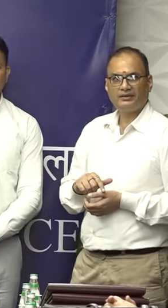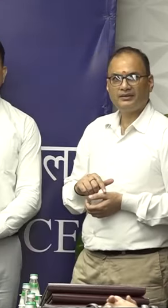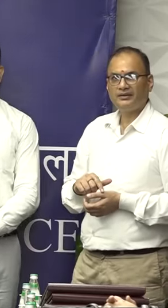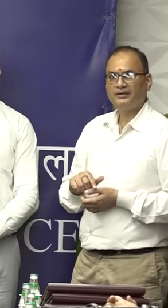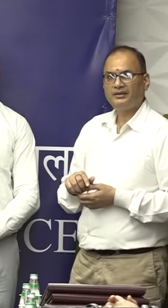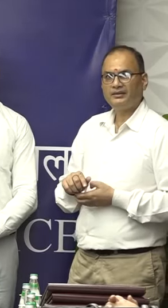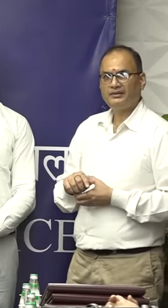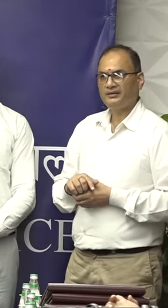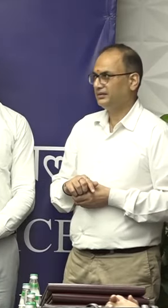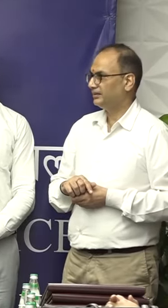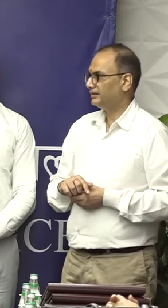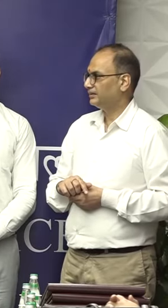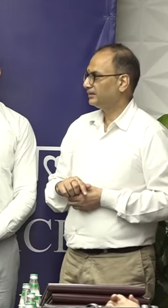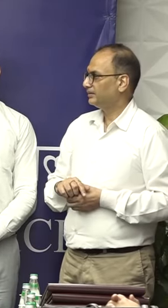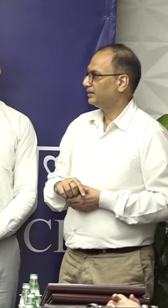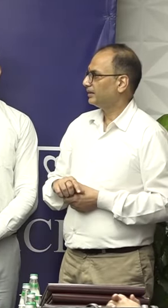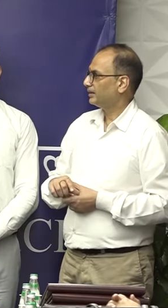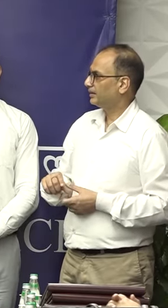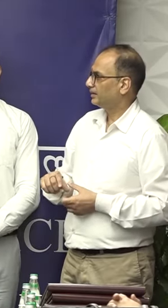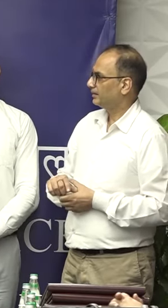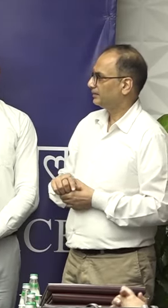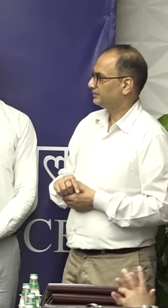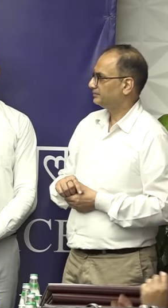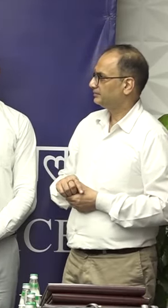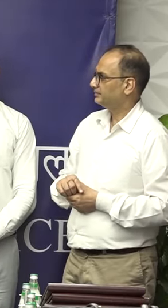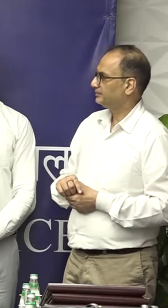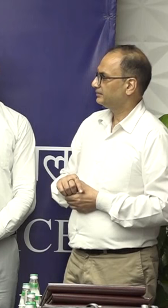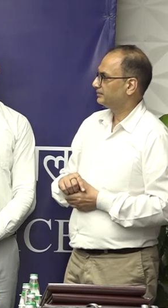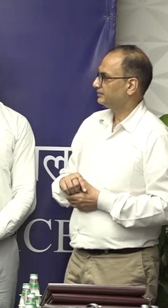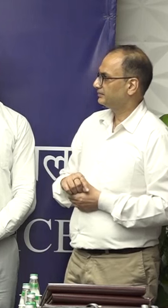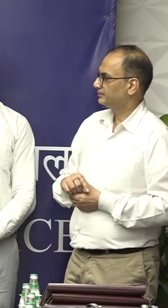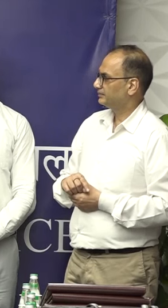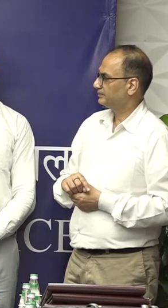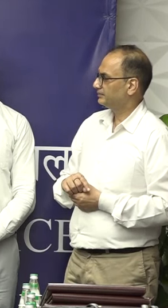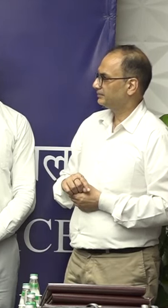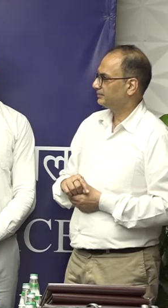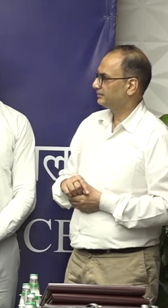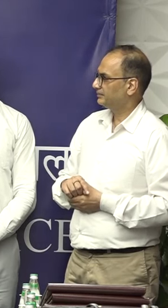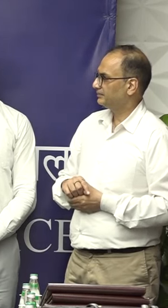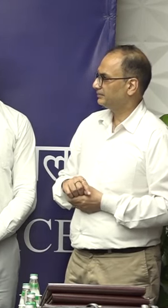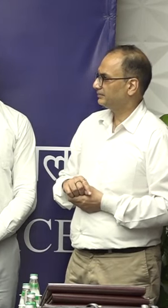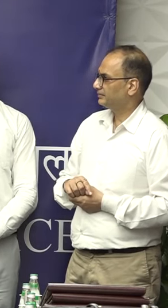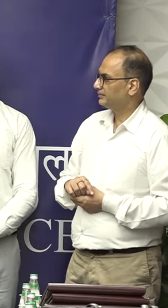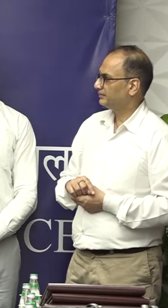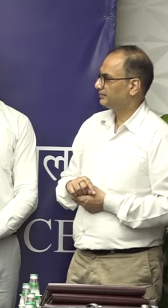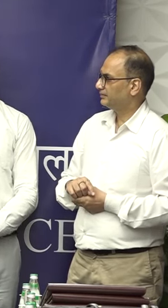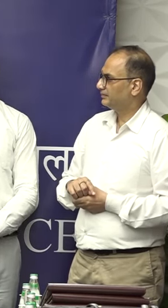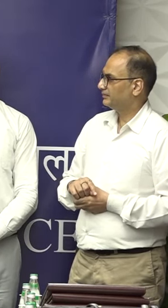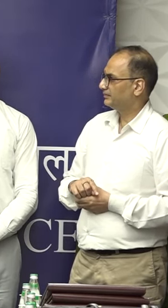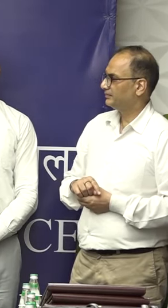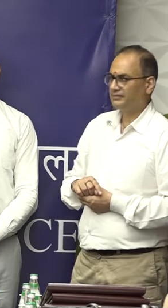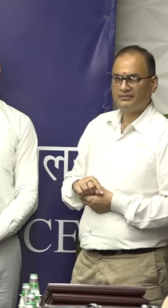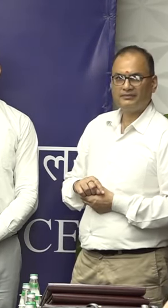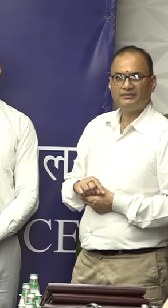अब हम CRC लखनऊ की ओर रुख करते हैं। मंच पर आमंत्रण देना चाहूंगी निदेशक